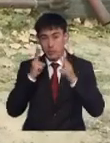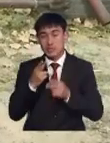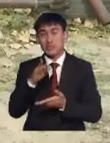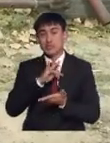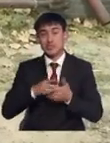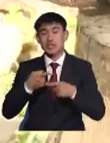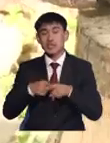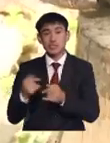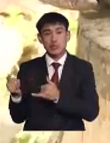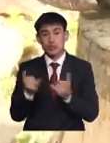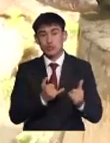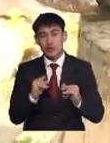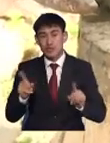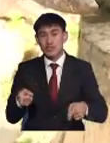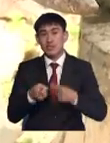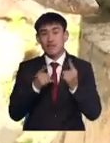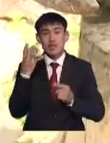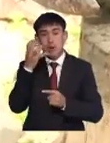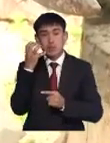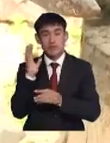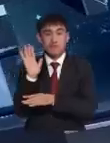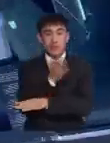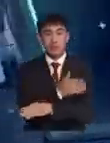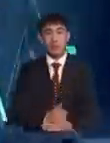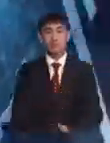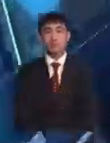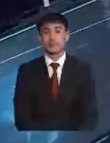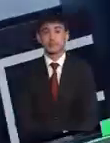центров технического обслуживания, восстановление яблоневых садов.